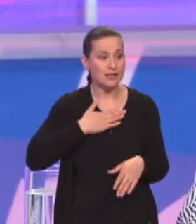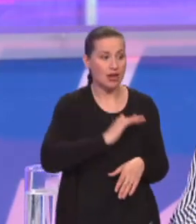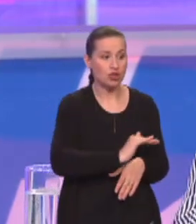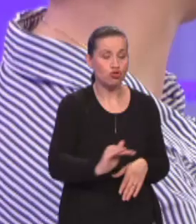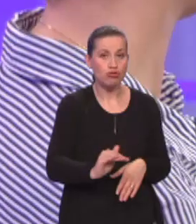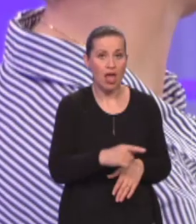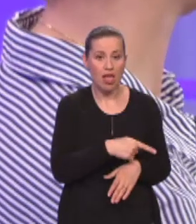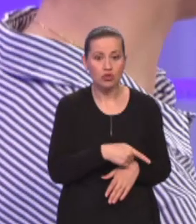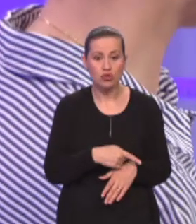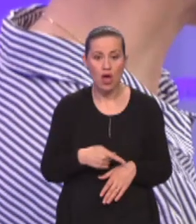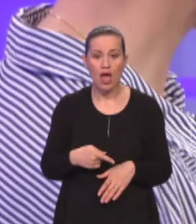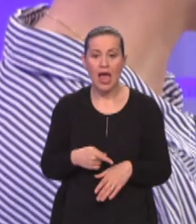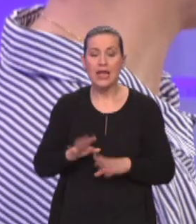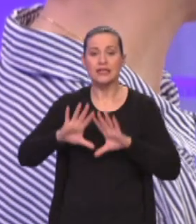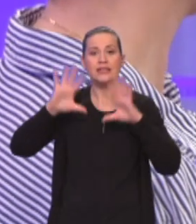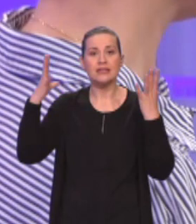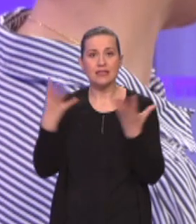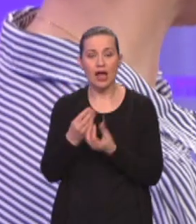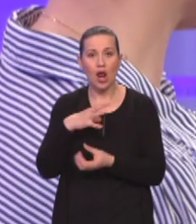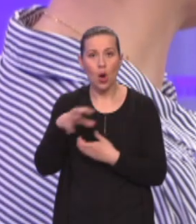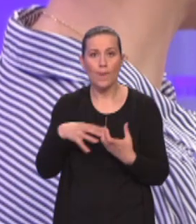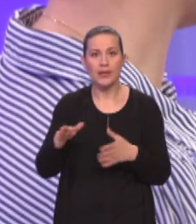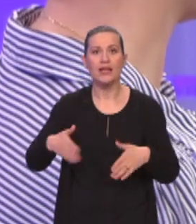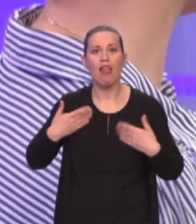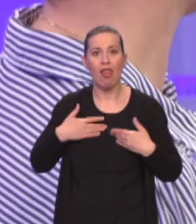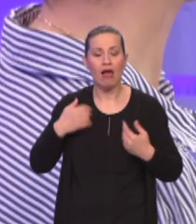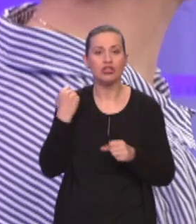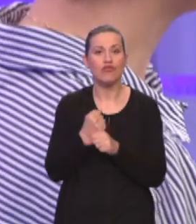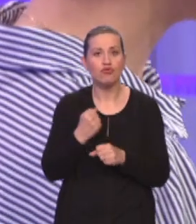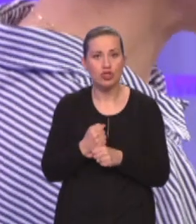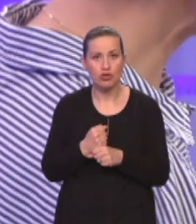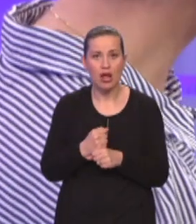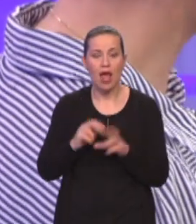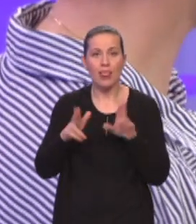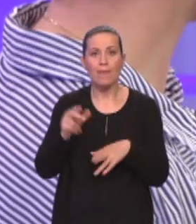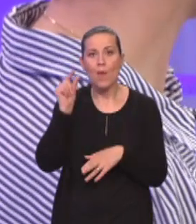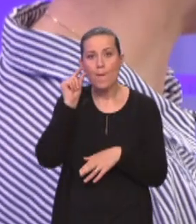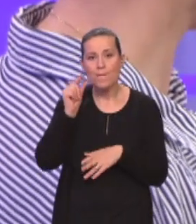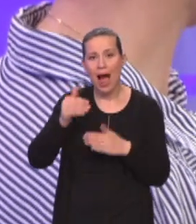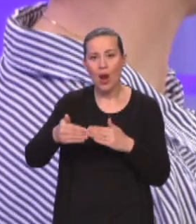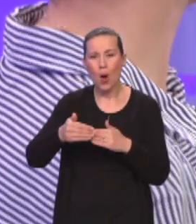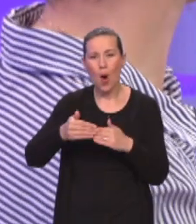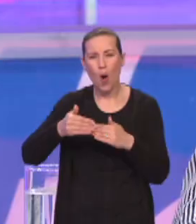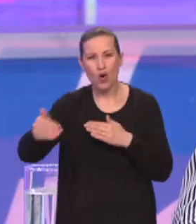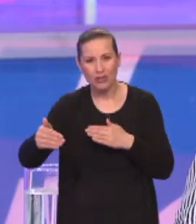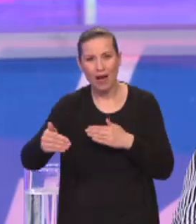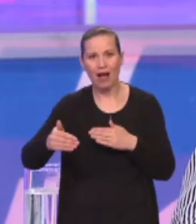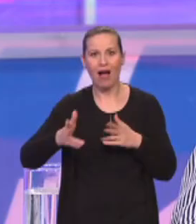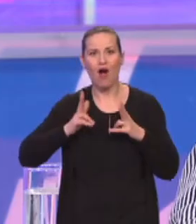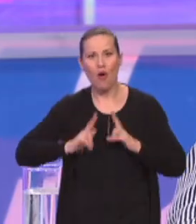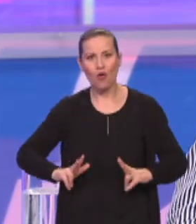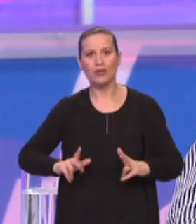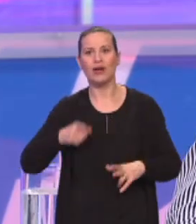da jednostavno cijela ta obitelj lakše funkcionira, da imamo malo odmaka, malo odmora, jer to je